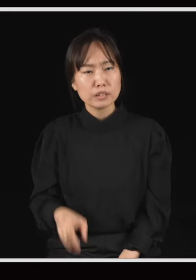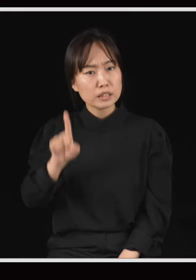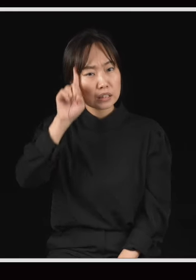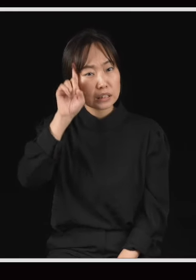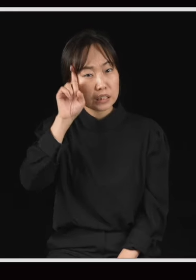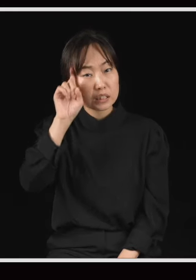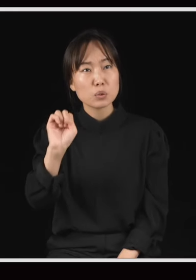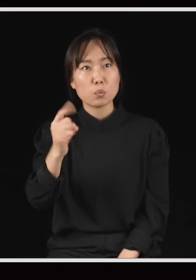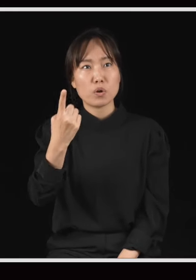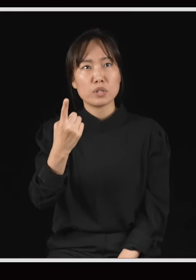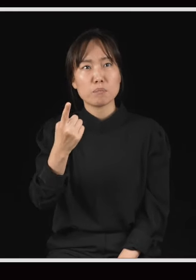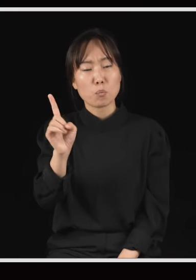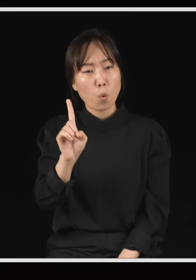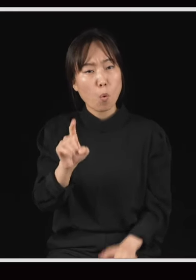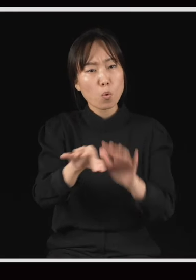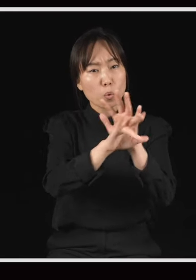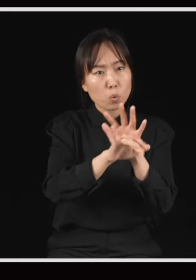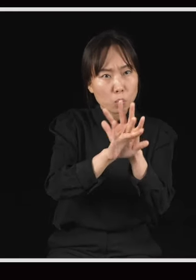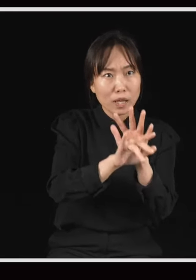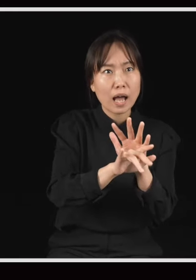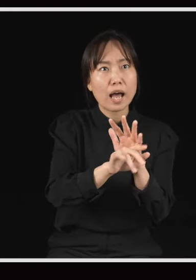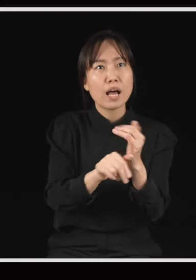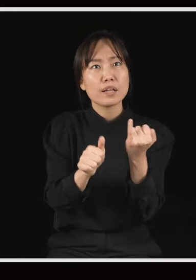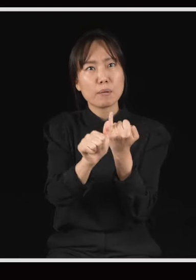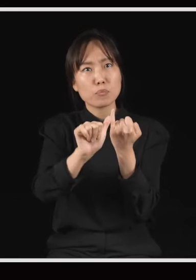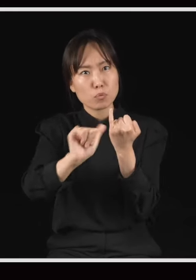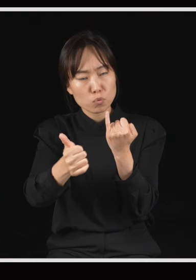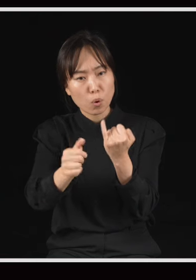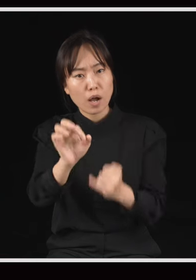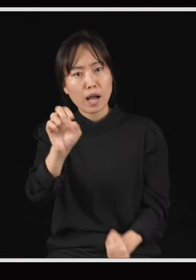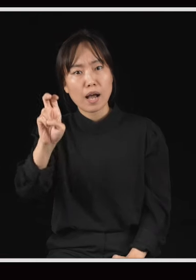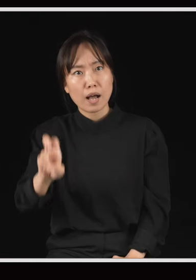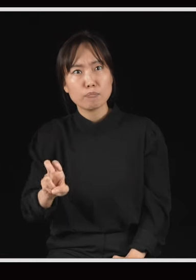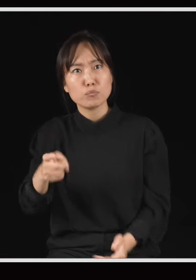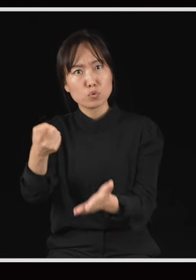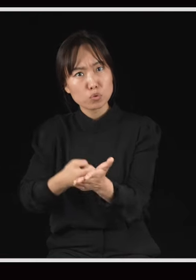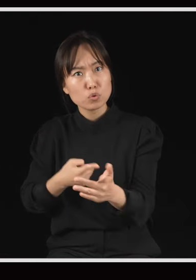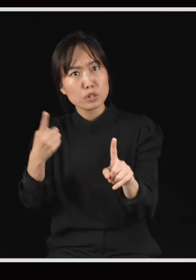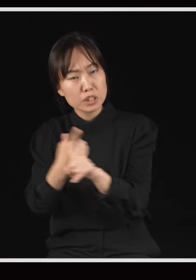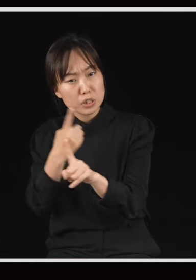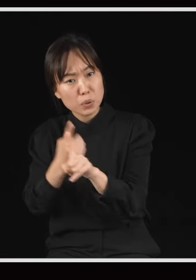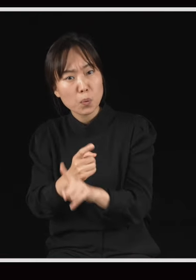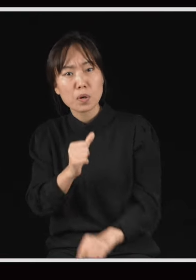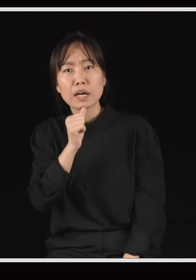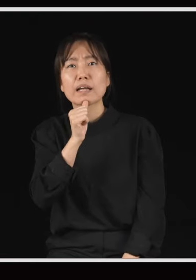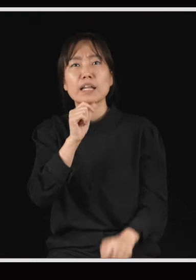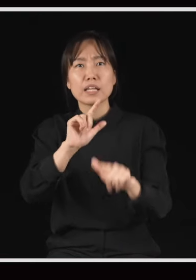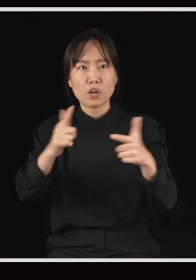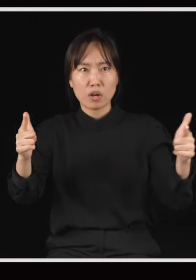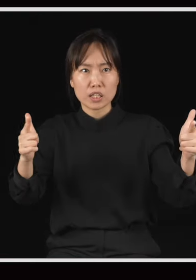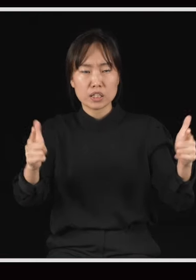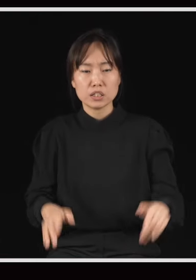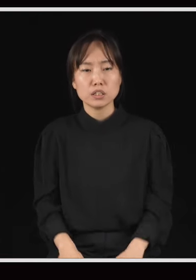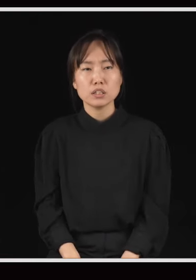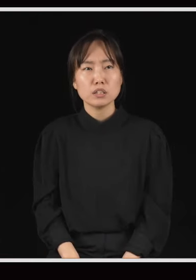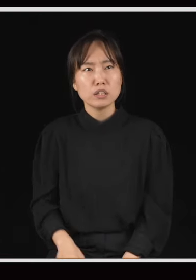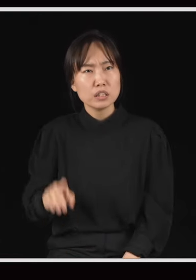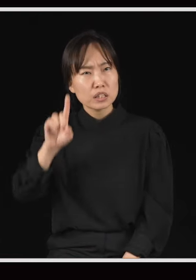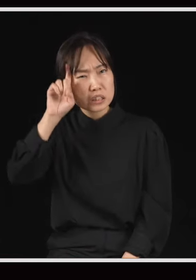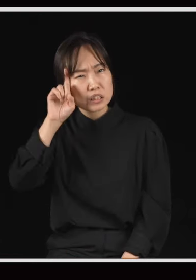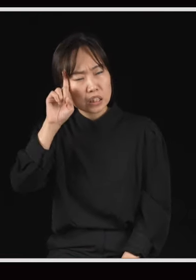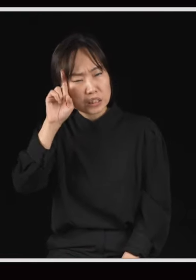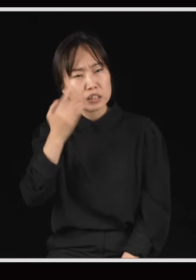그래서 스트레스는 굉장히 다양해요. 코로나19, 사별, 암수술, 항암치료, 빈곤, 쾌락의 유혹 다 스트레서예요. 이